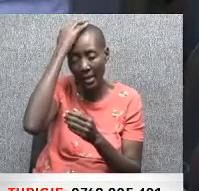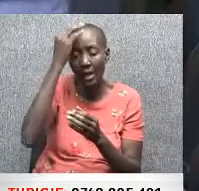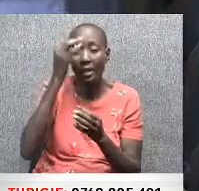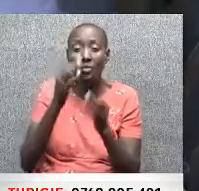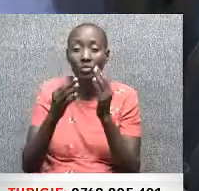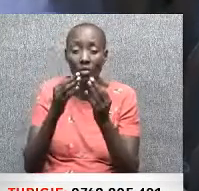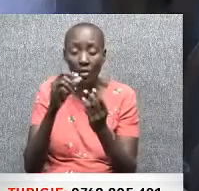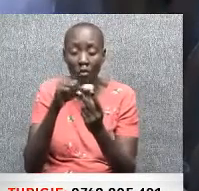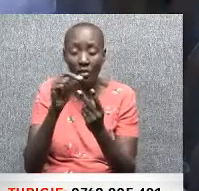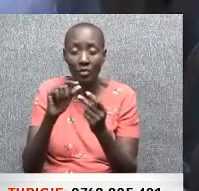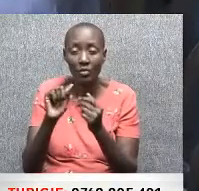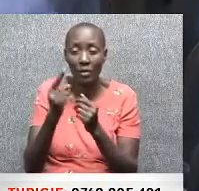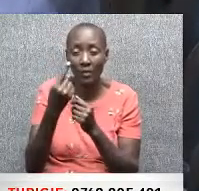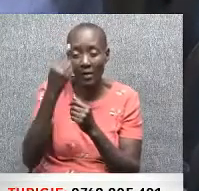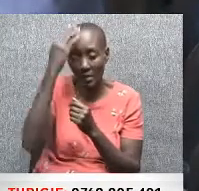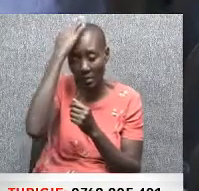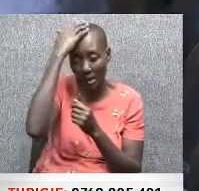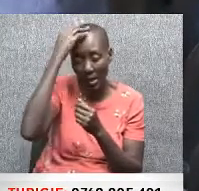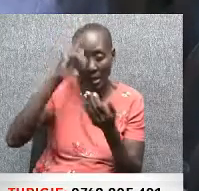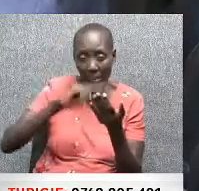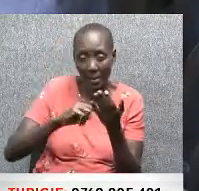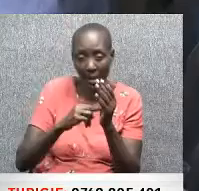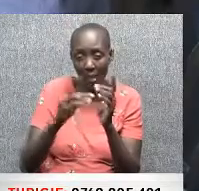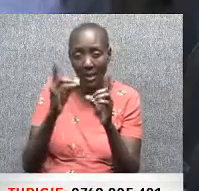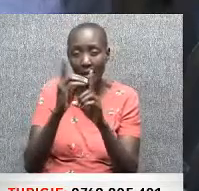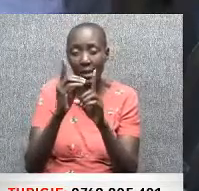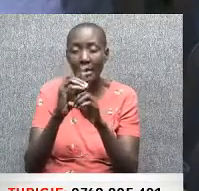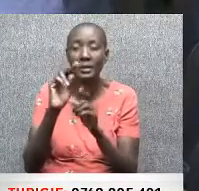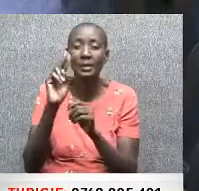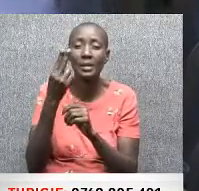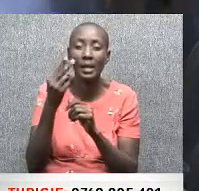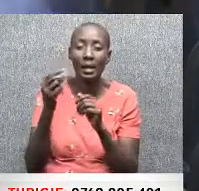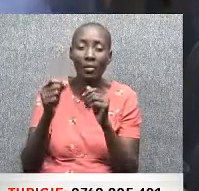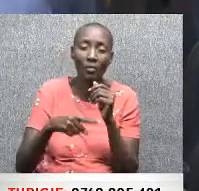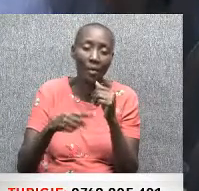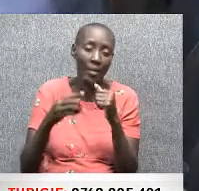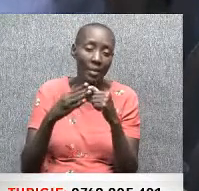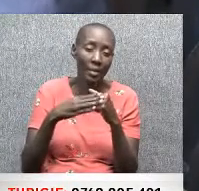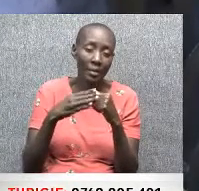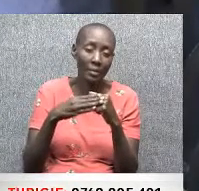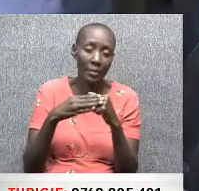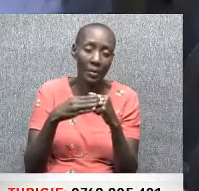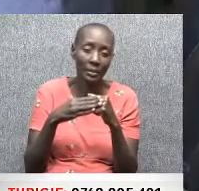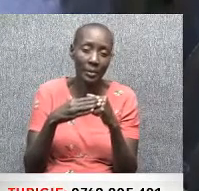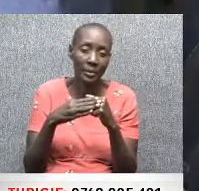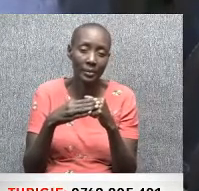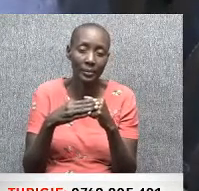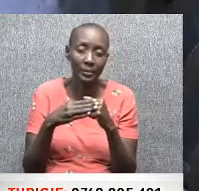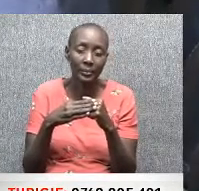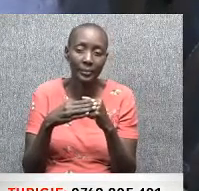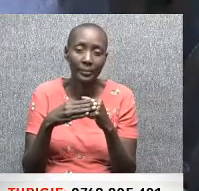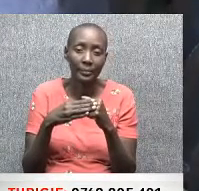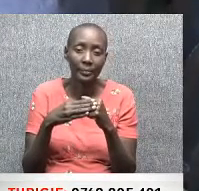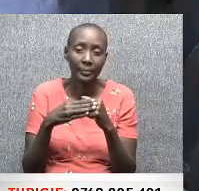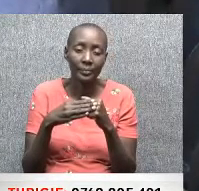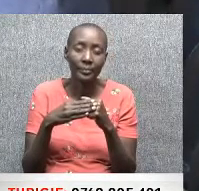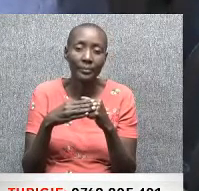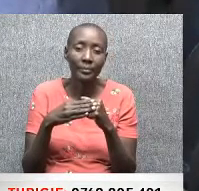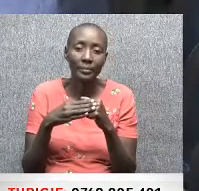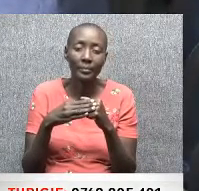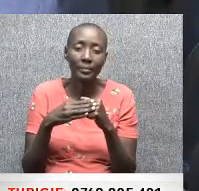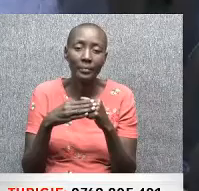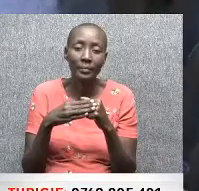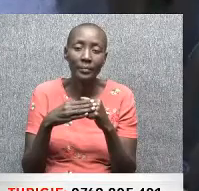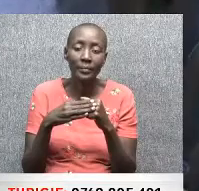earliest Monday, it has to be 2nd. We mention on Mondays for convenience of the court doing mentions. And then the pre-trial will